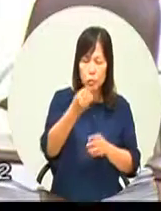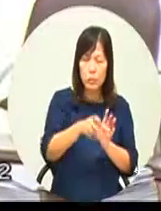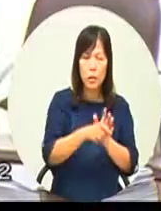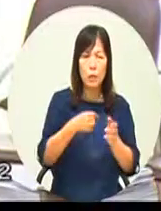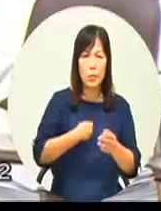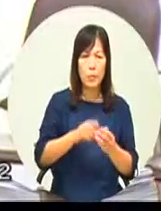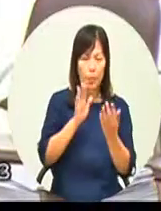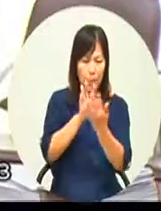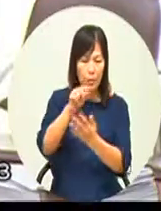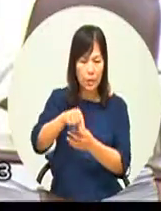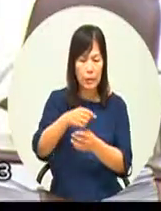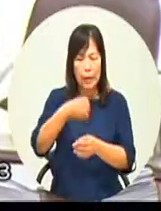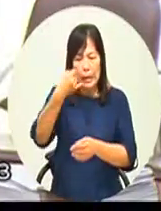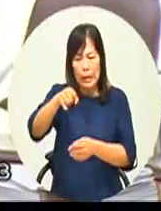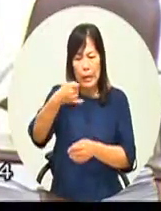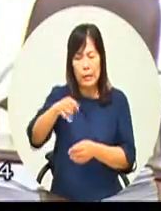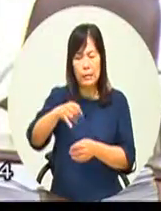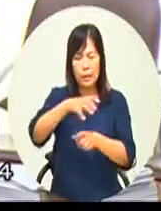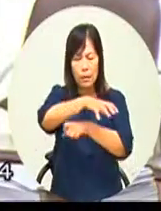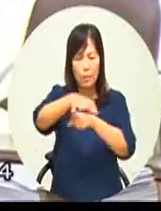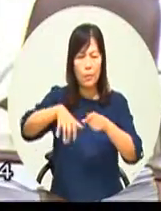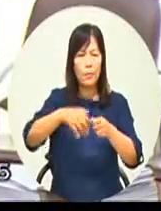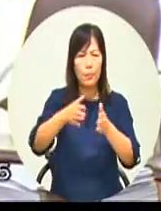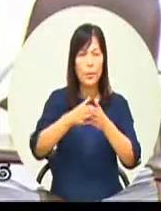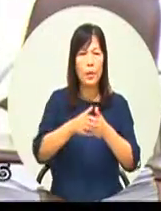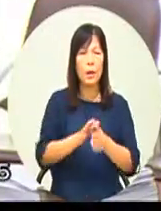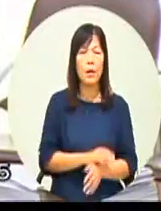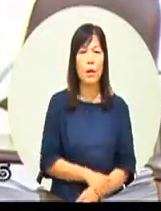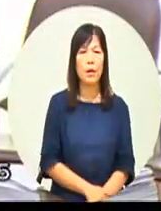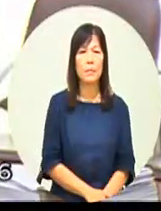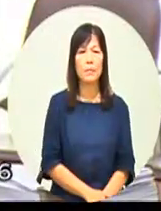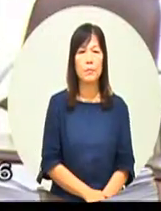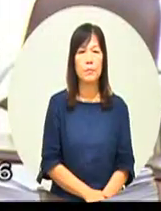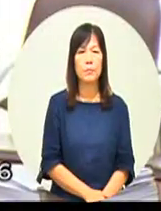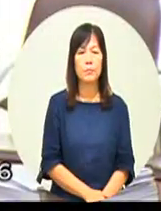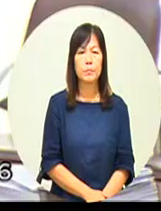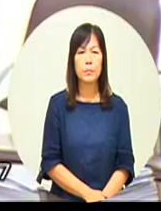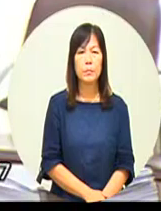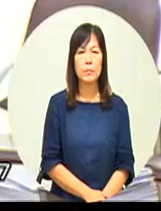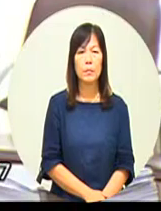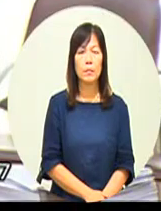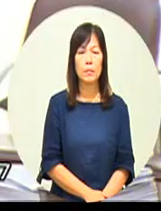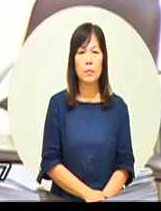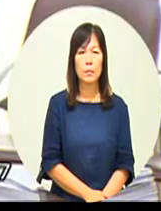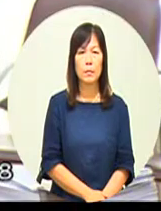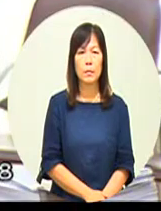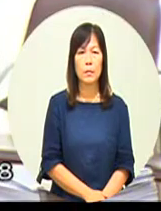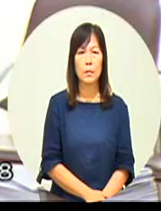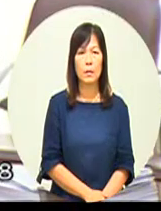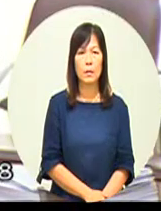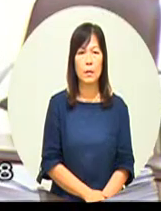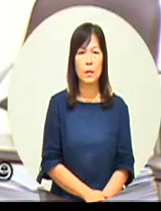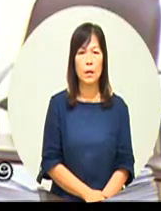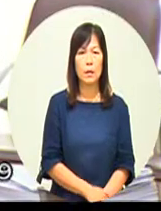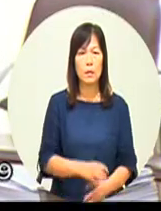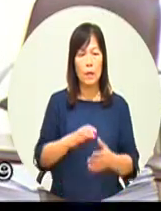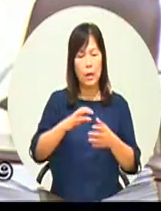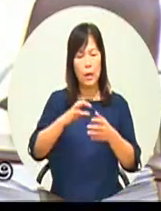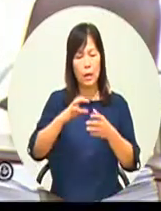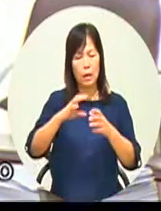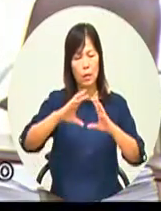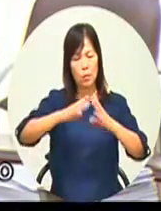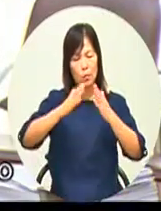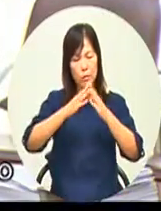子的残酷的这样子的。遭到迫害，当然为了国家的建